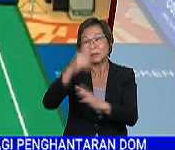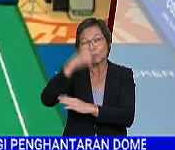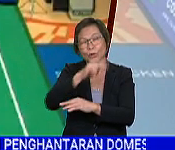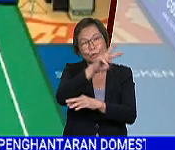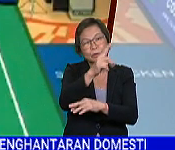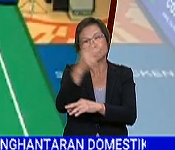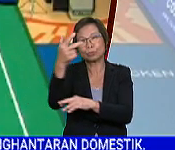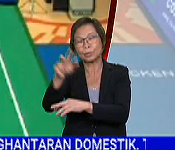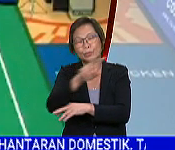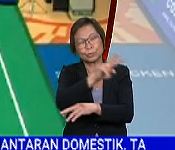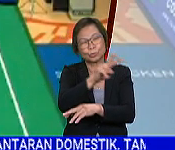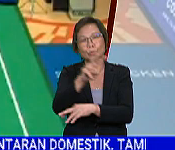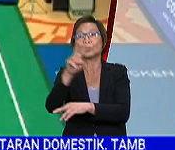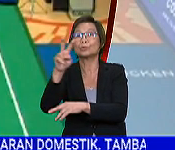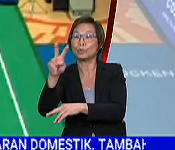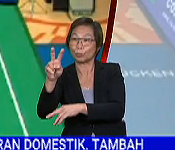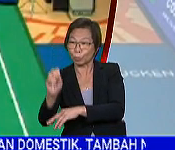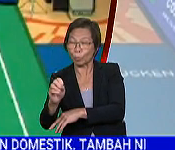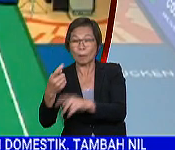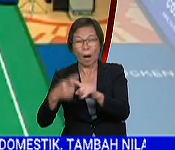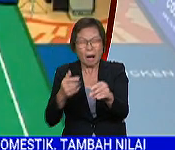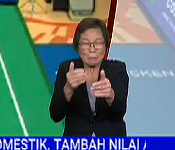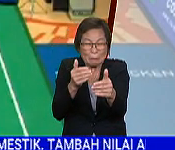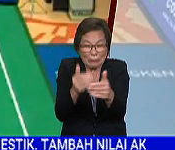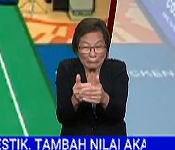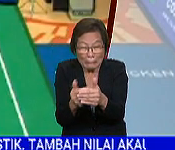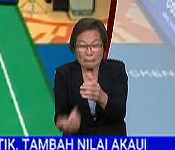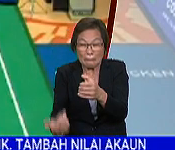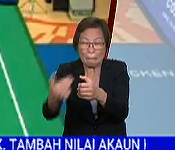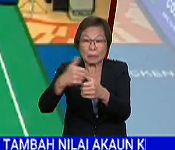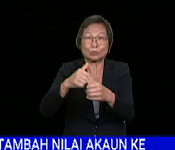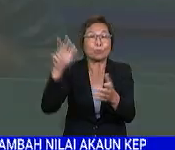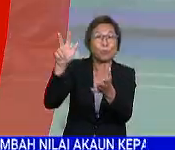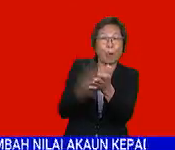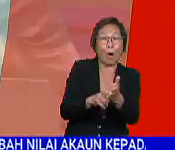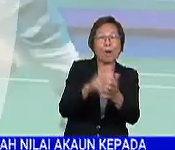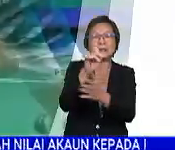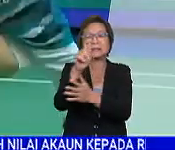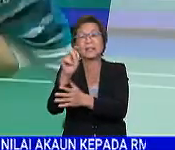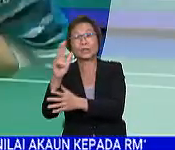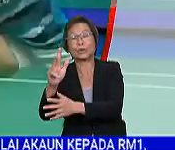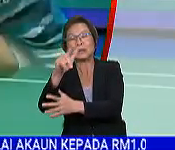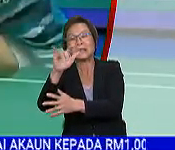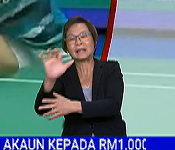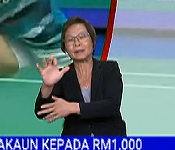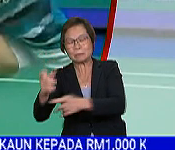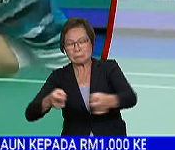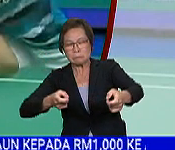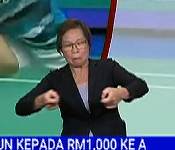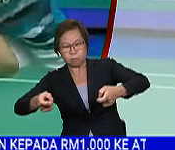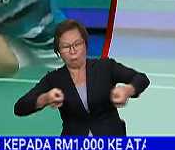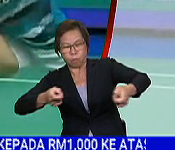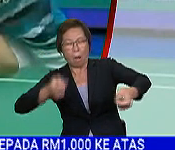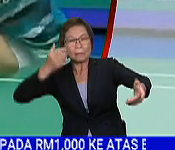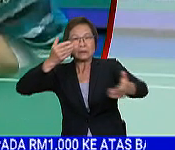21-13 2220 meskipun hampir di herkesin penentuan perisai kedua Zia berjaya mengawasi tua